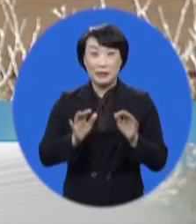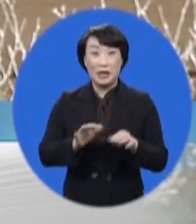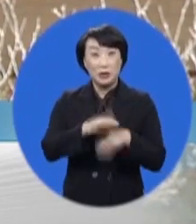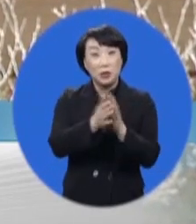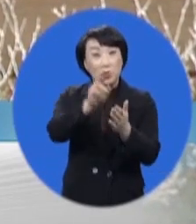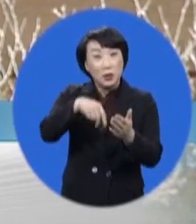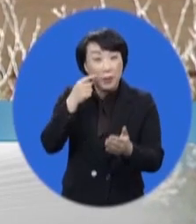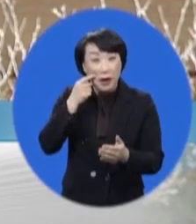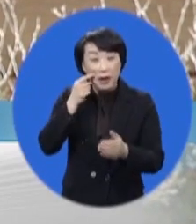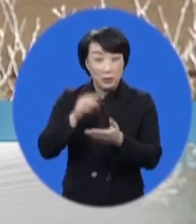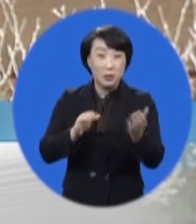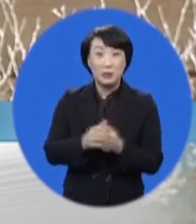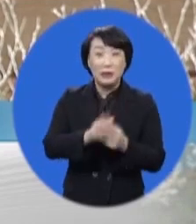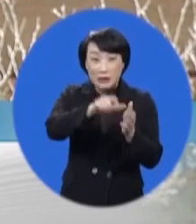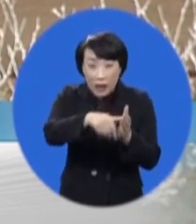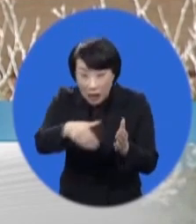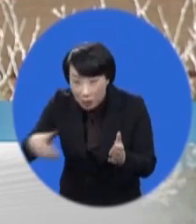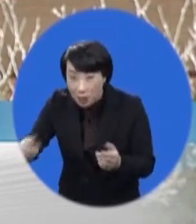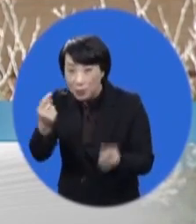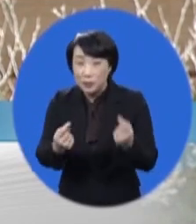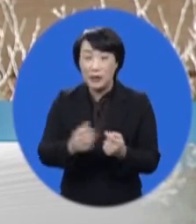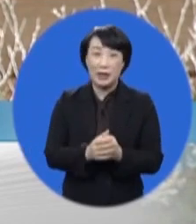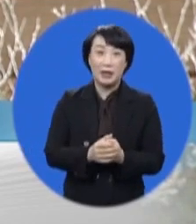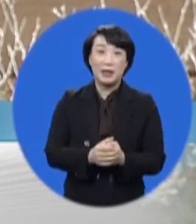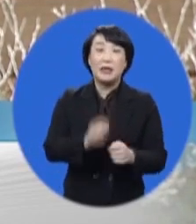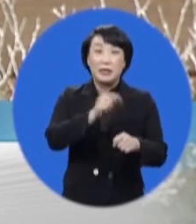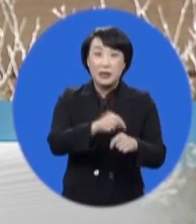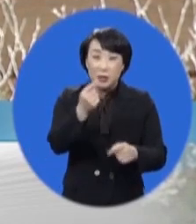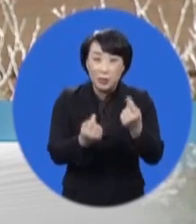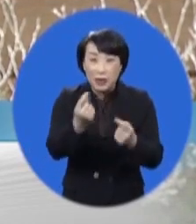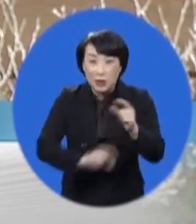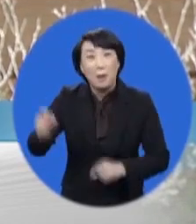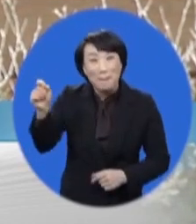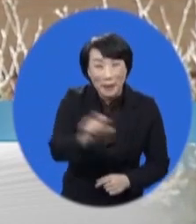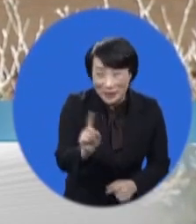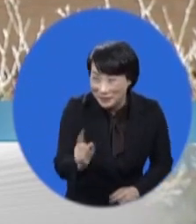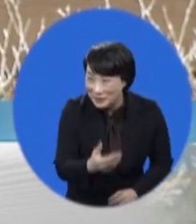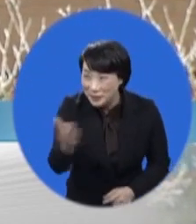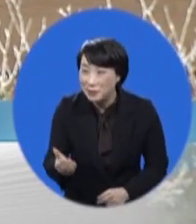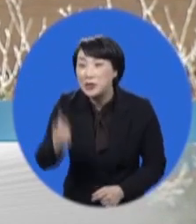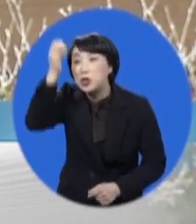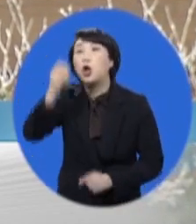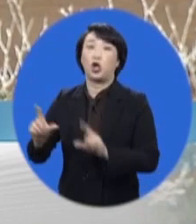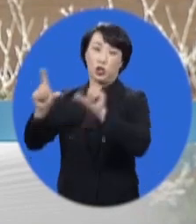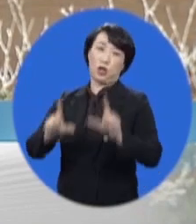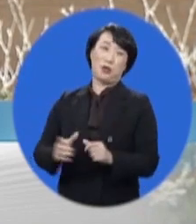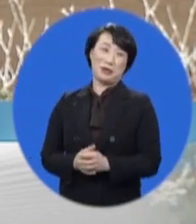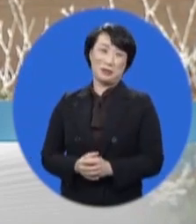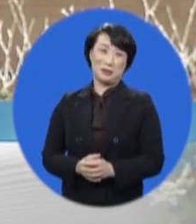보세요. 세월보다 훨씬 시간보다 빠른 것이 무엇이냐. 영적